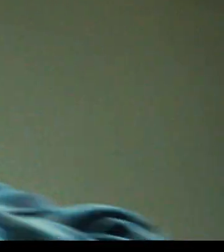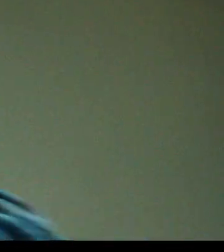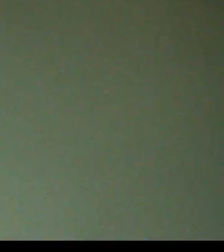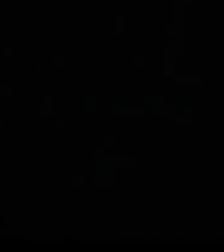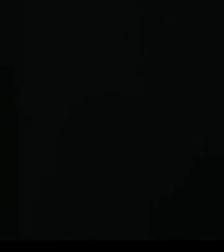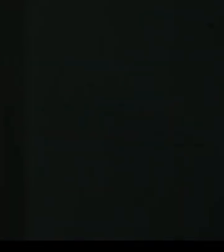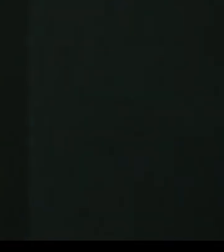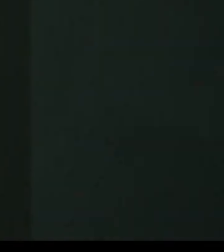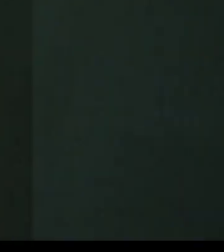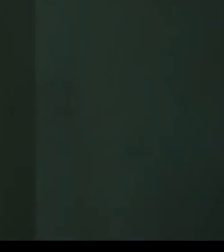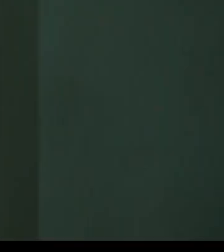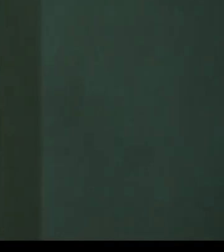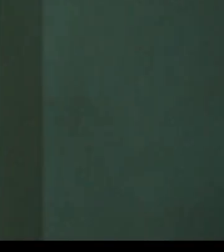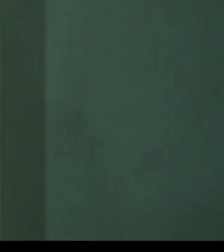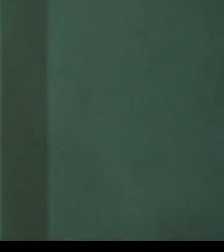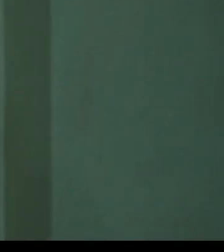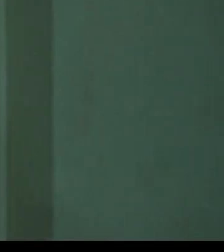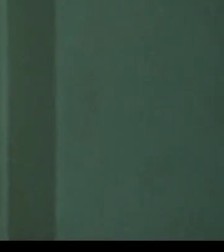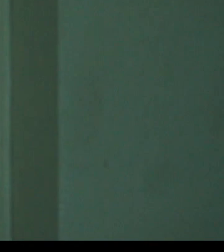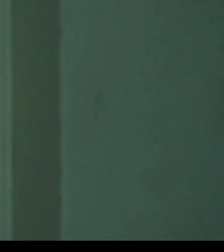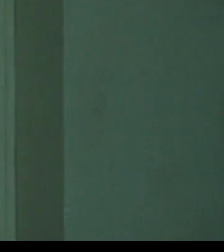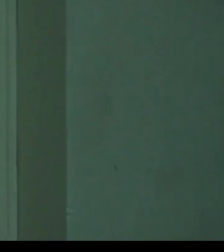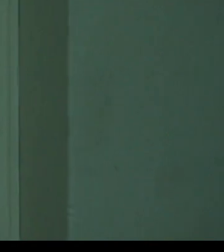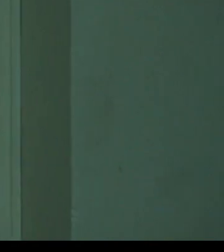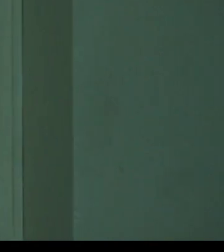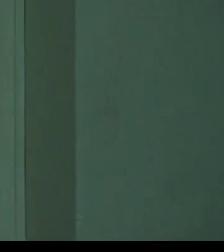앞에 아이 우성을 버리고